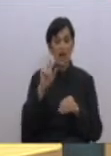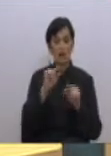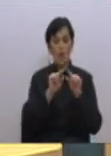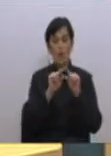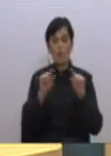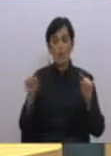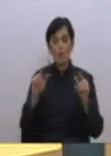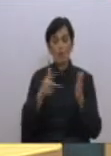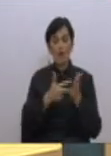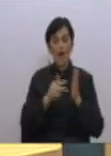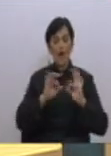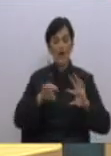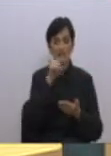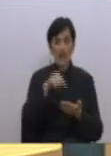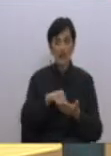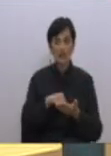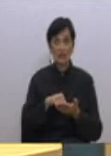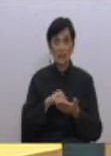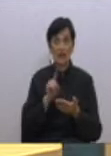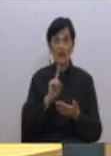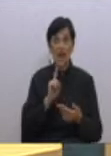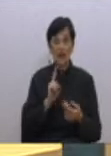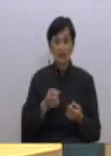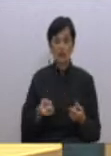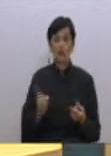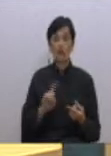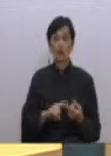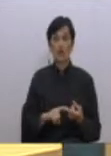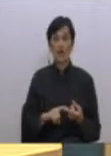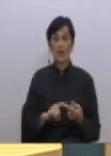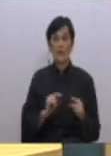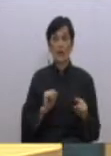am angarișeptan dacă aș rebuli. Era ce eheba?